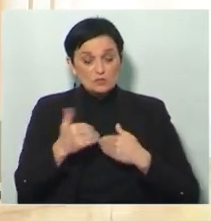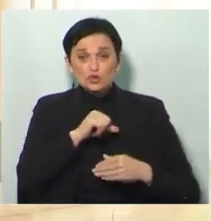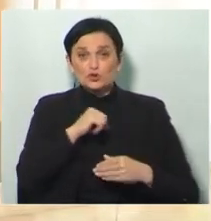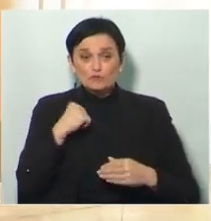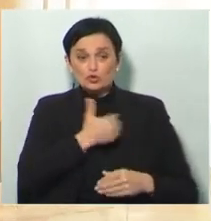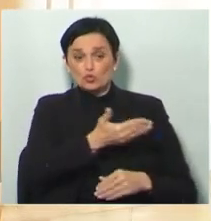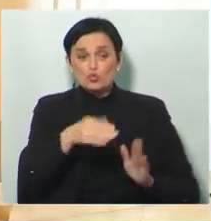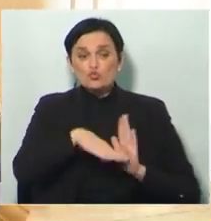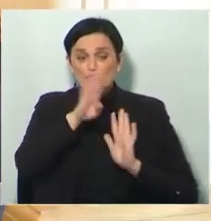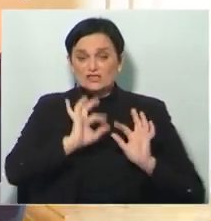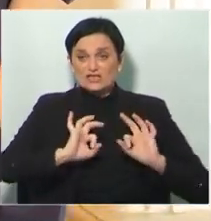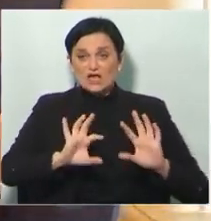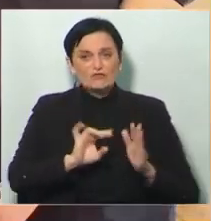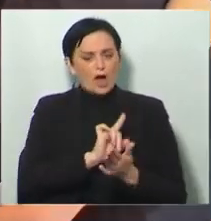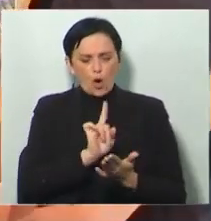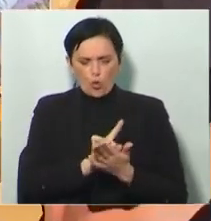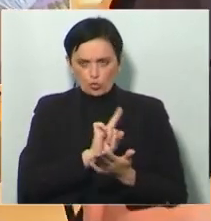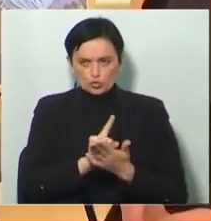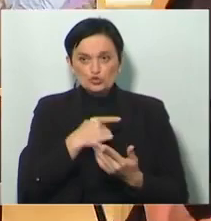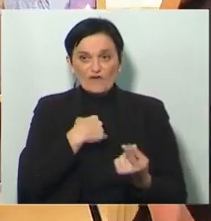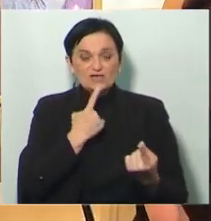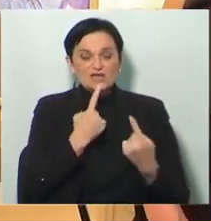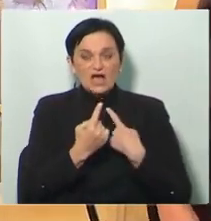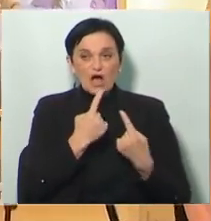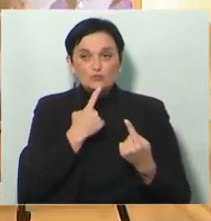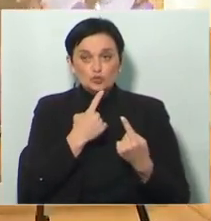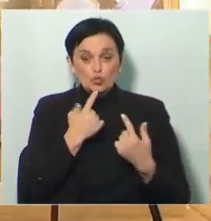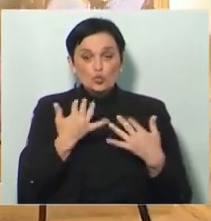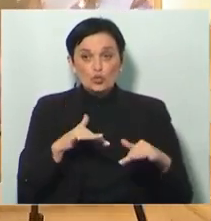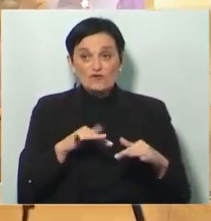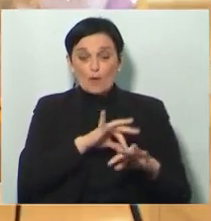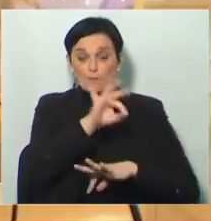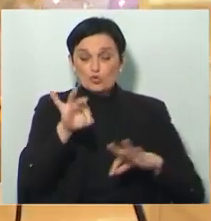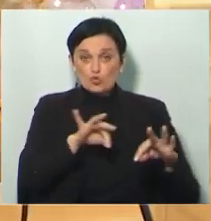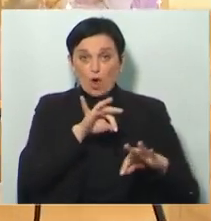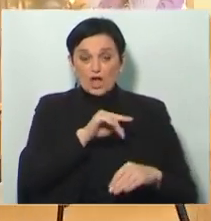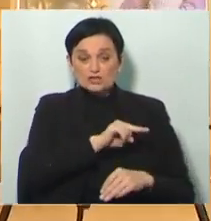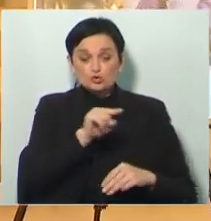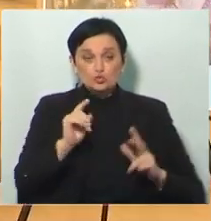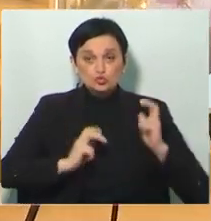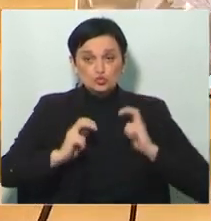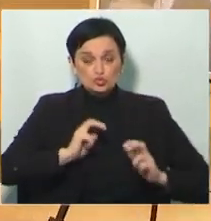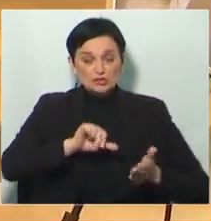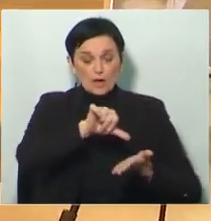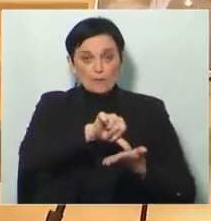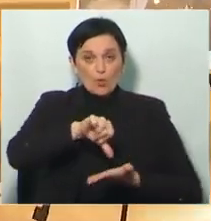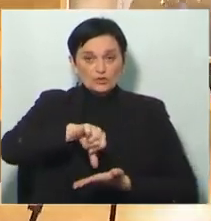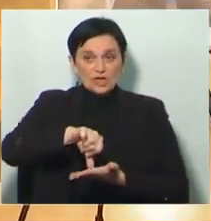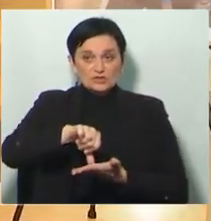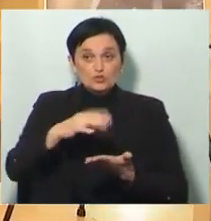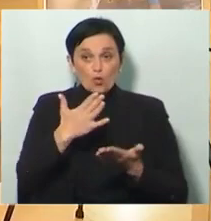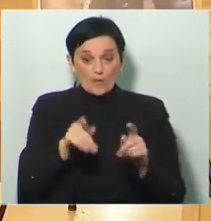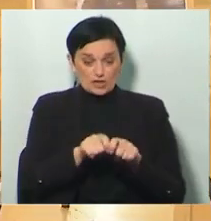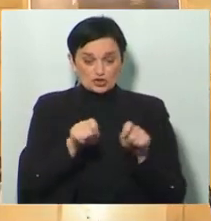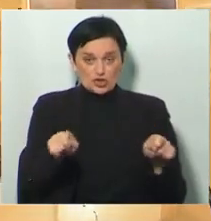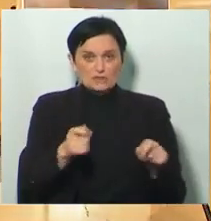გეტყვენ ალბათ უკეთ. აუცილებლად, ჩვენ აუცილებლად გავისაუბრებთ უშუალოდ უკვე პროექტის მონაწილე სტუდენტებს, სტუდენტებს, რომლებმაც შექმნეს